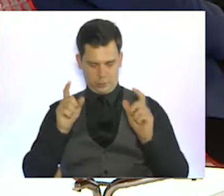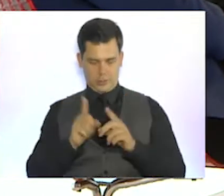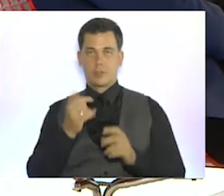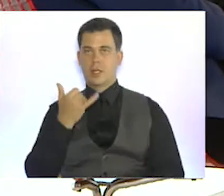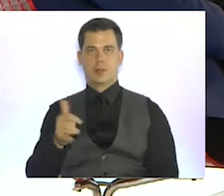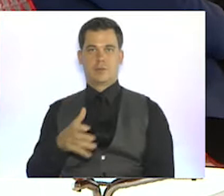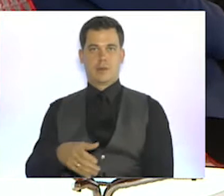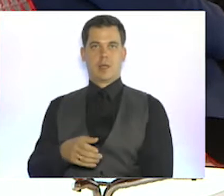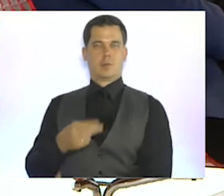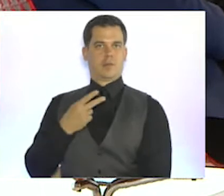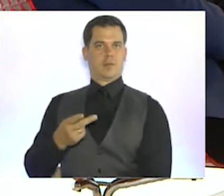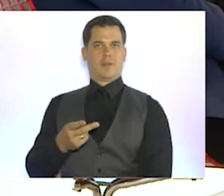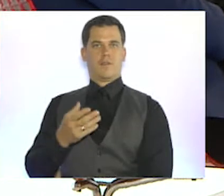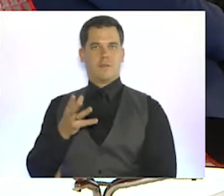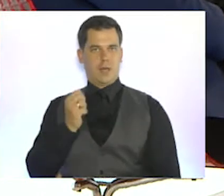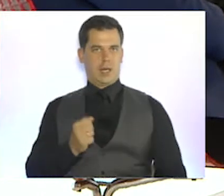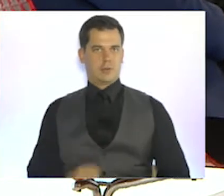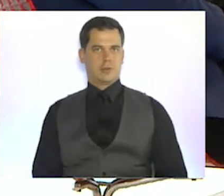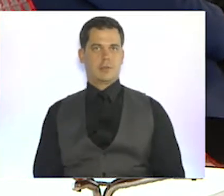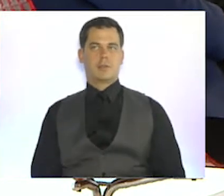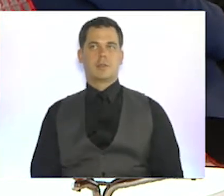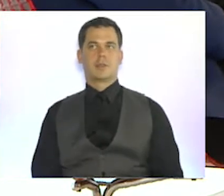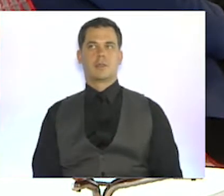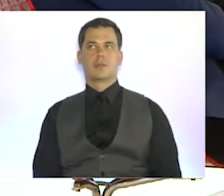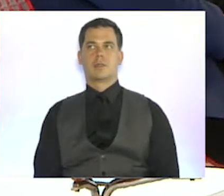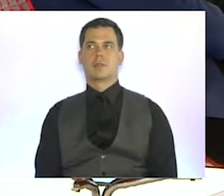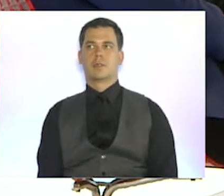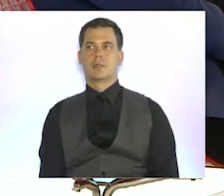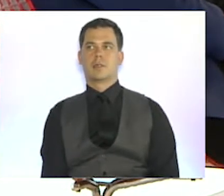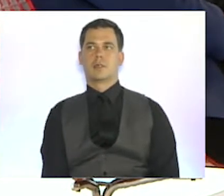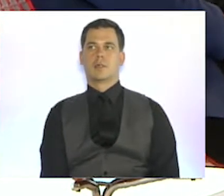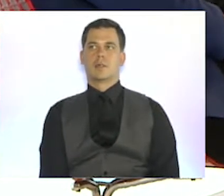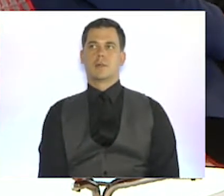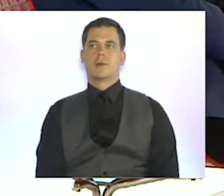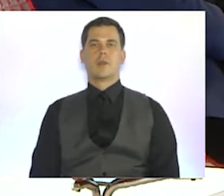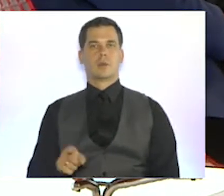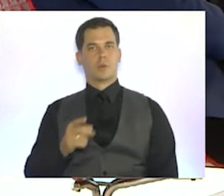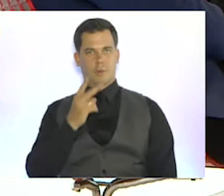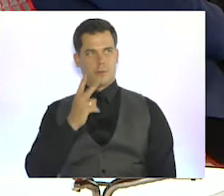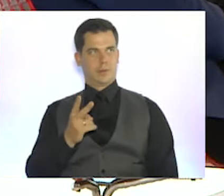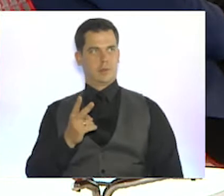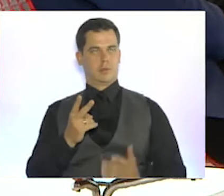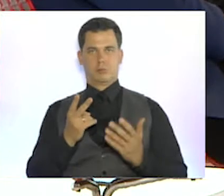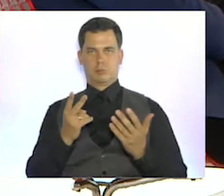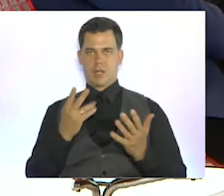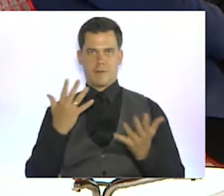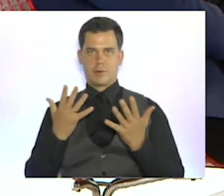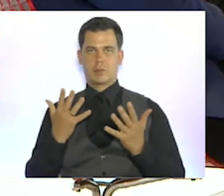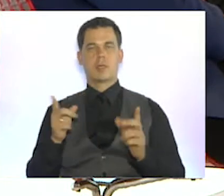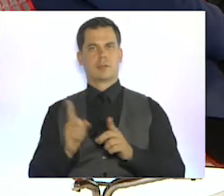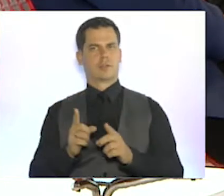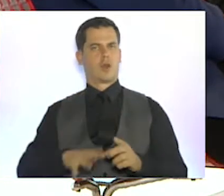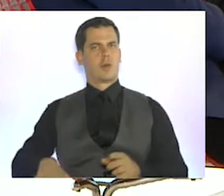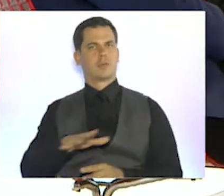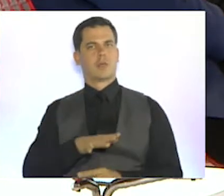je super wyraźnie, czujemy tą rzeczywistość w zasięgu ręki. Czy to jest też obszar,